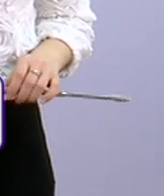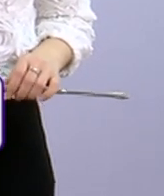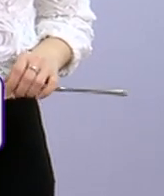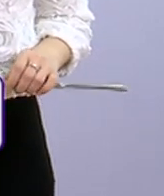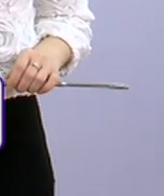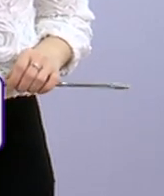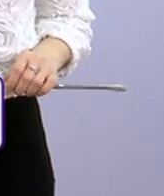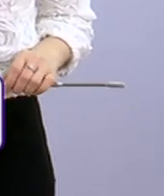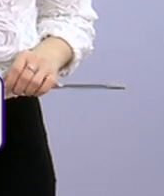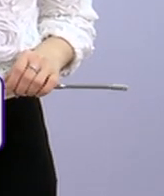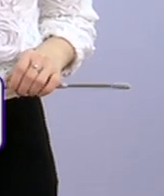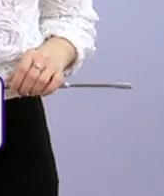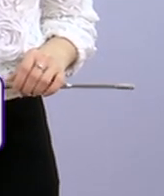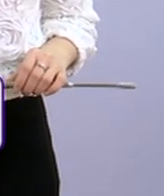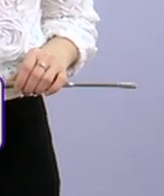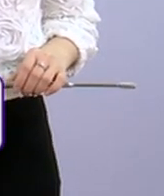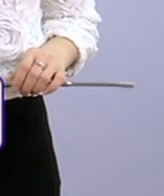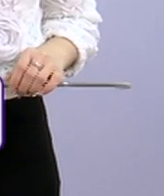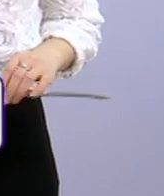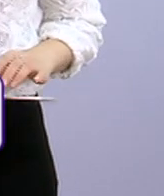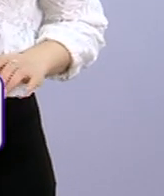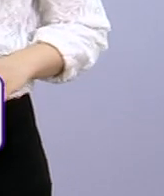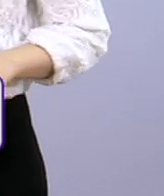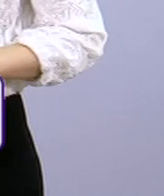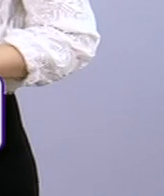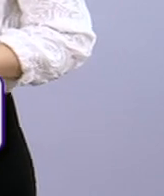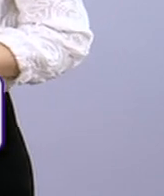Avalanche. Көшкін.